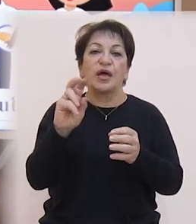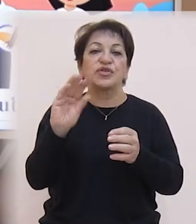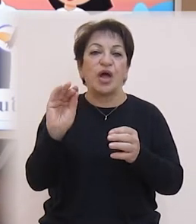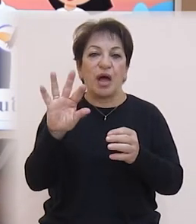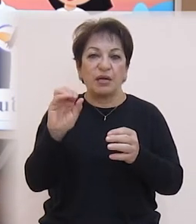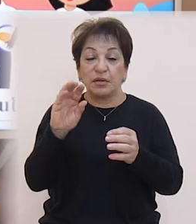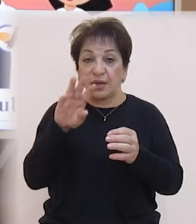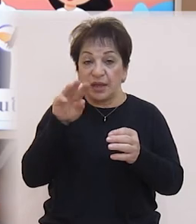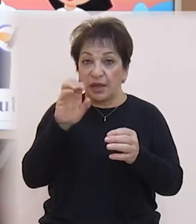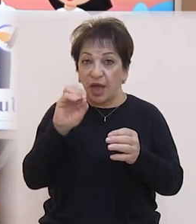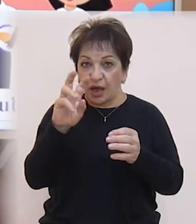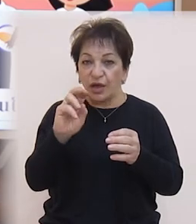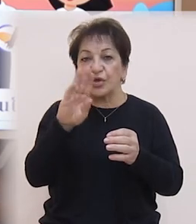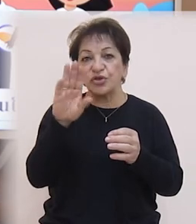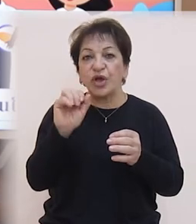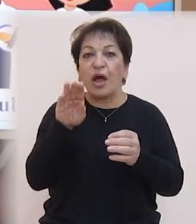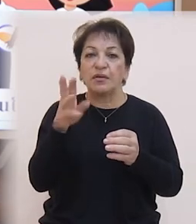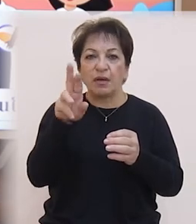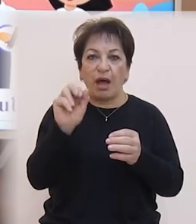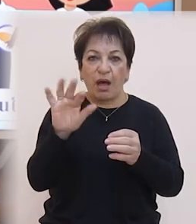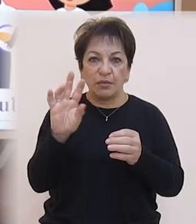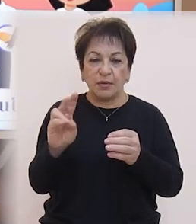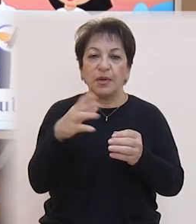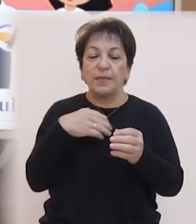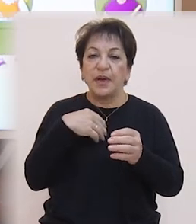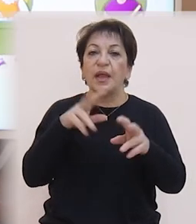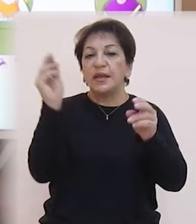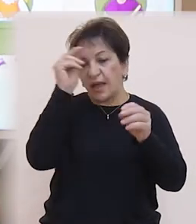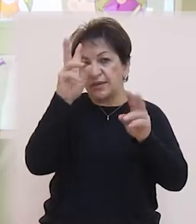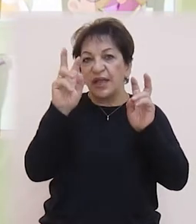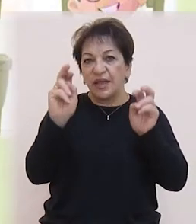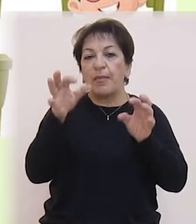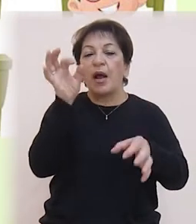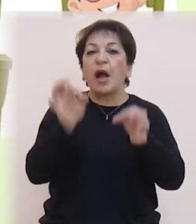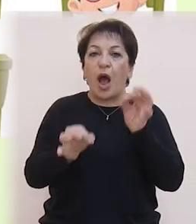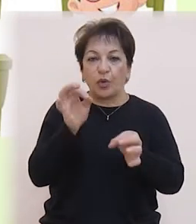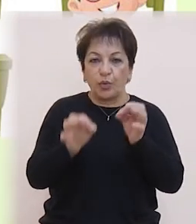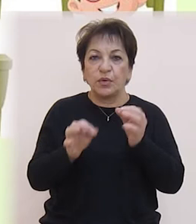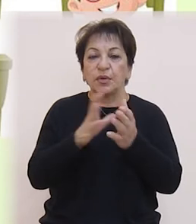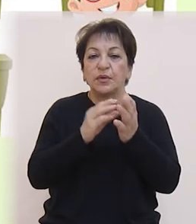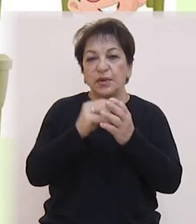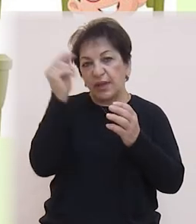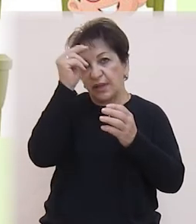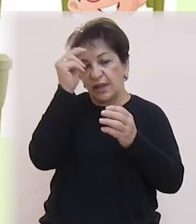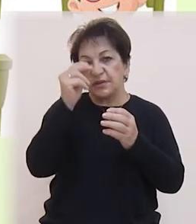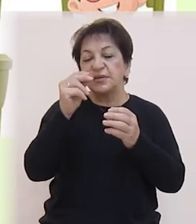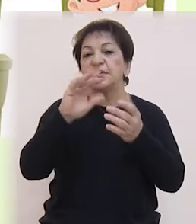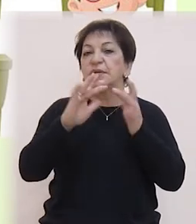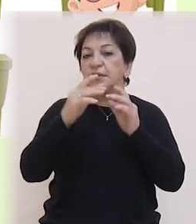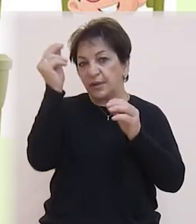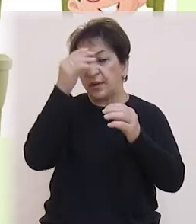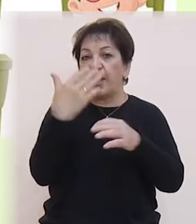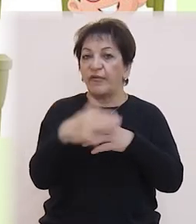է։ Հիմա մայրենի դաս է եւ մեր դասի թեման կարկուտն է։ Մեր նպատակն է այն, որ տեսադասի